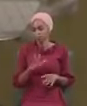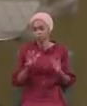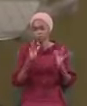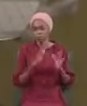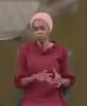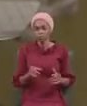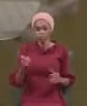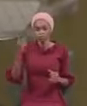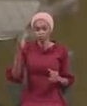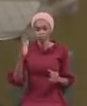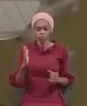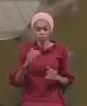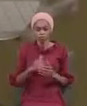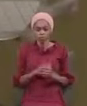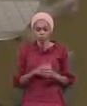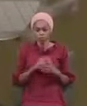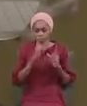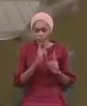exous